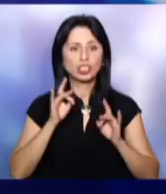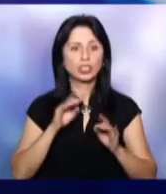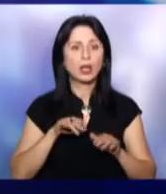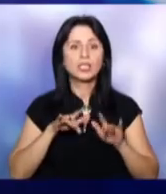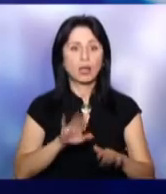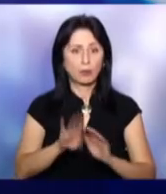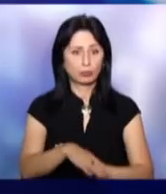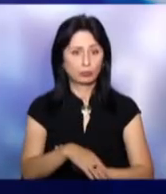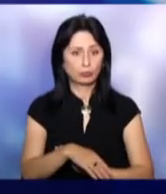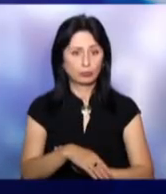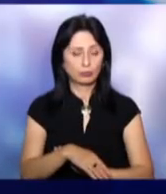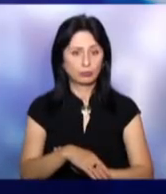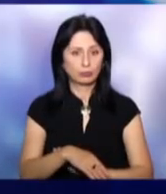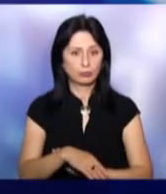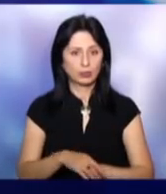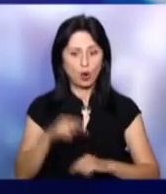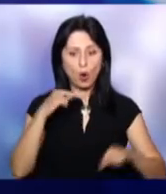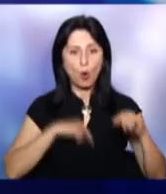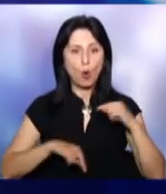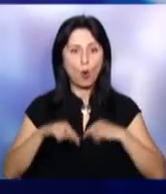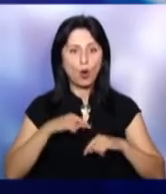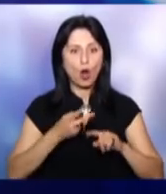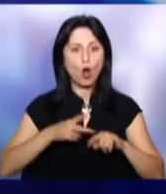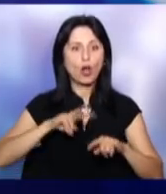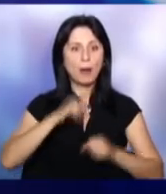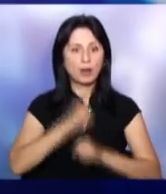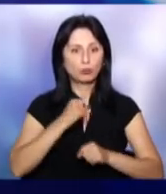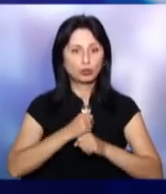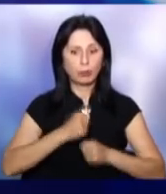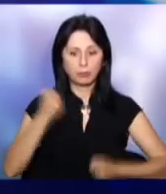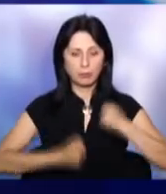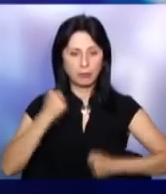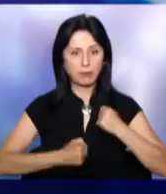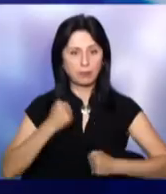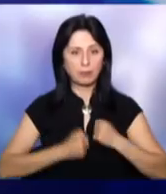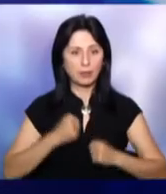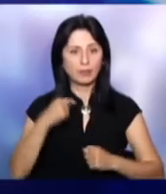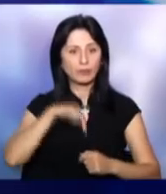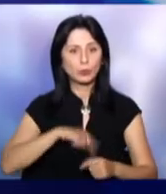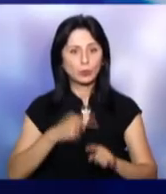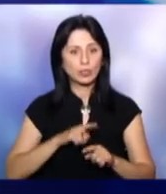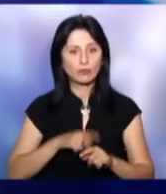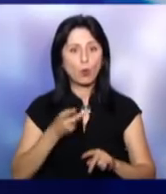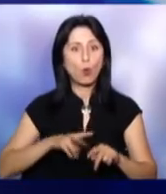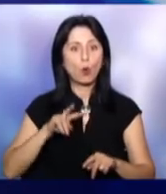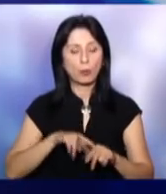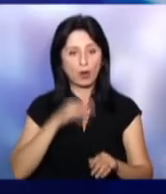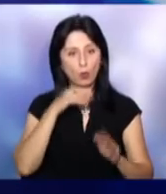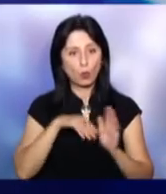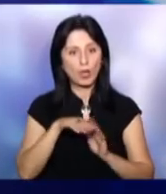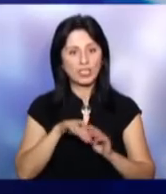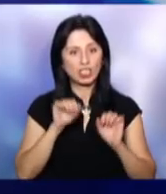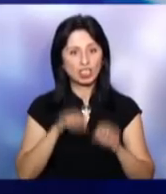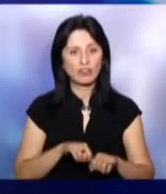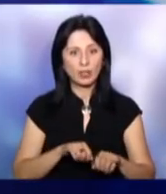ჩვენს ძალებს, ჩვენს ყველა ორგანოს მოიყვანს ორმაგ სტიმულის ქვეშ, რომ ჩვენ უკეთესად